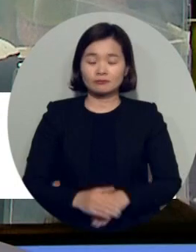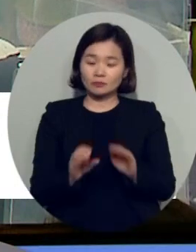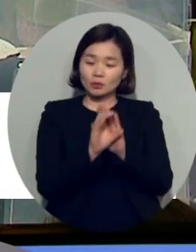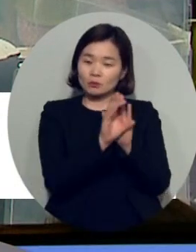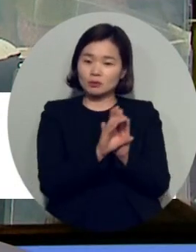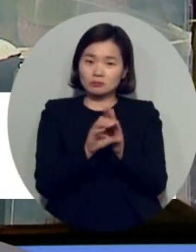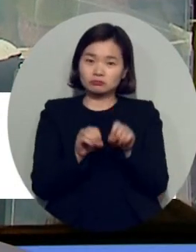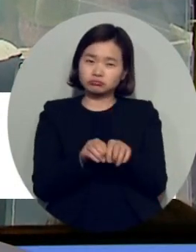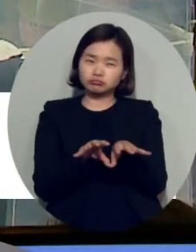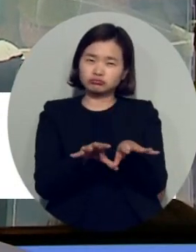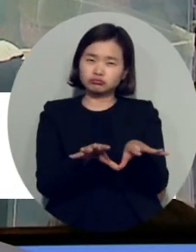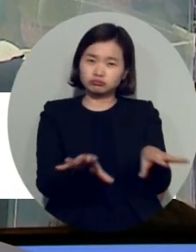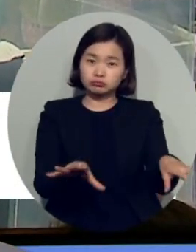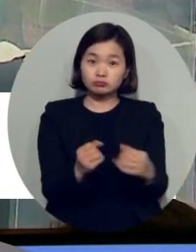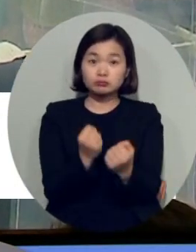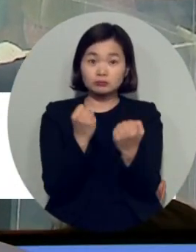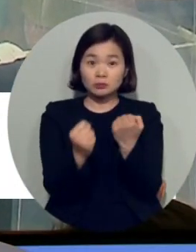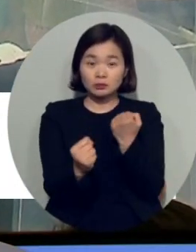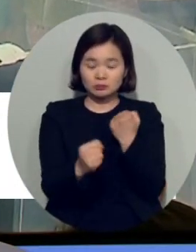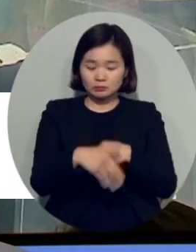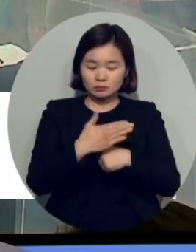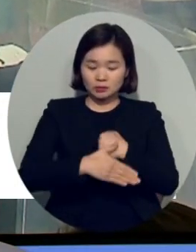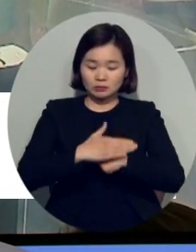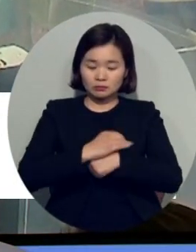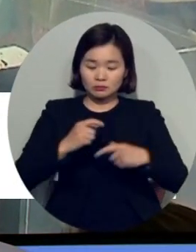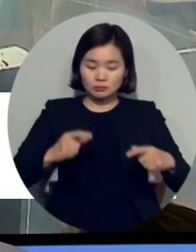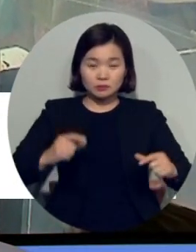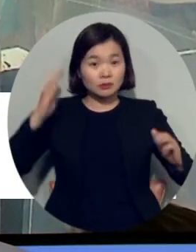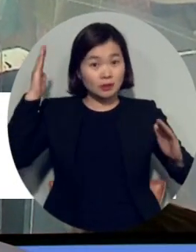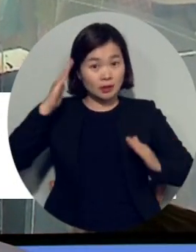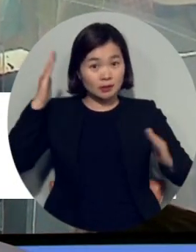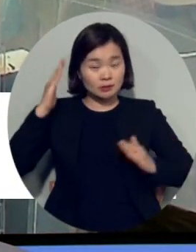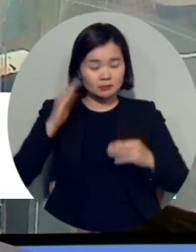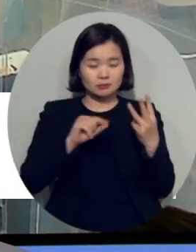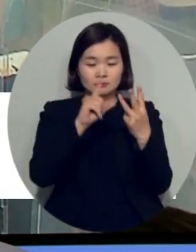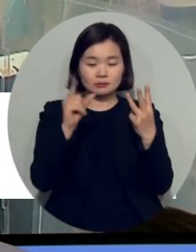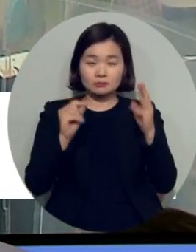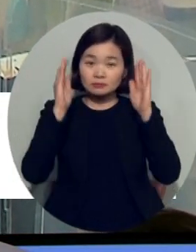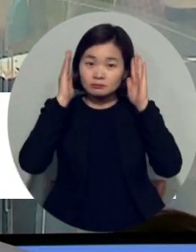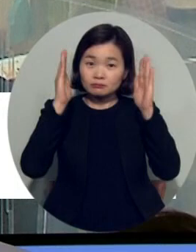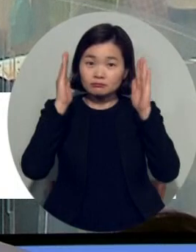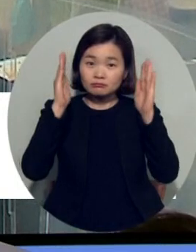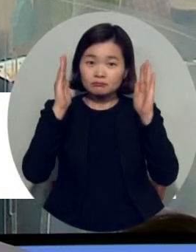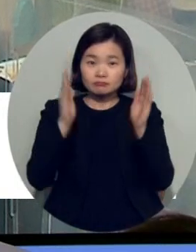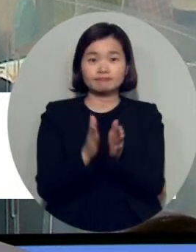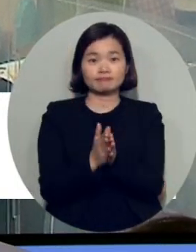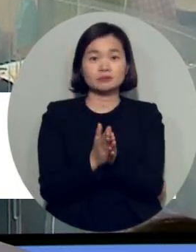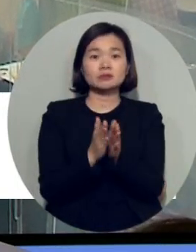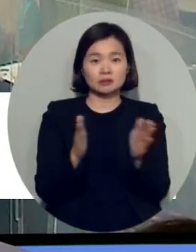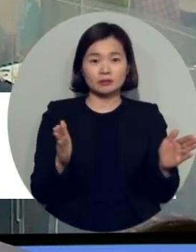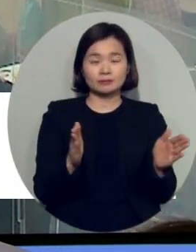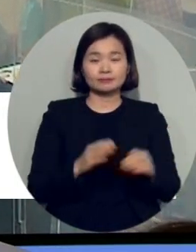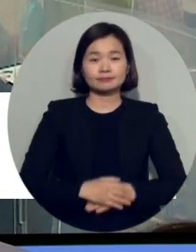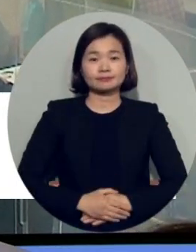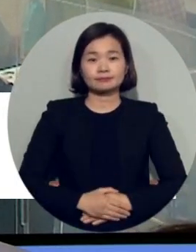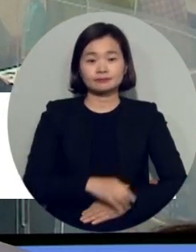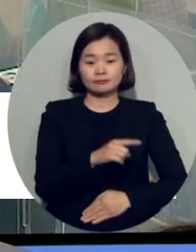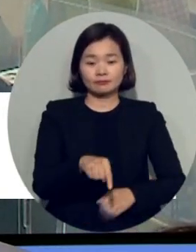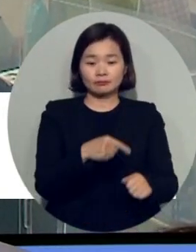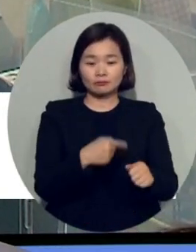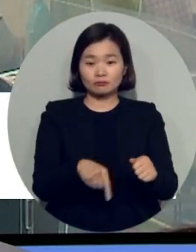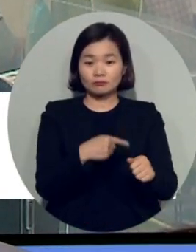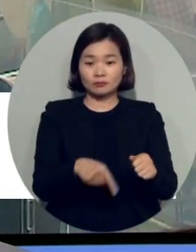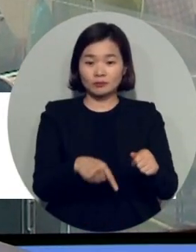오미크론의 급속한 확산세에도 대구 경북 지역 학생들은 3월 신학기부터 모두 학교에 가야 합니다.